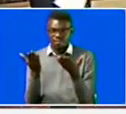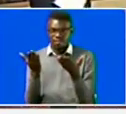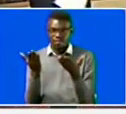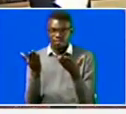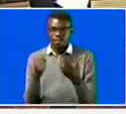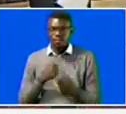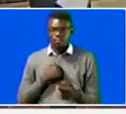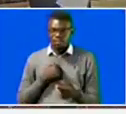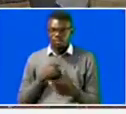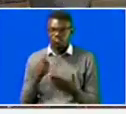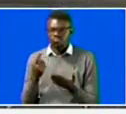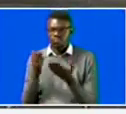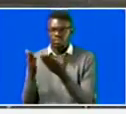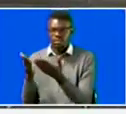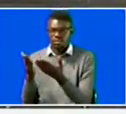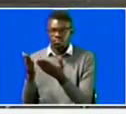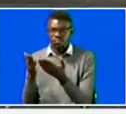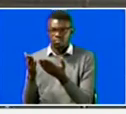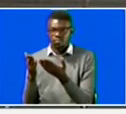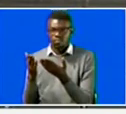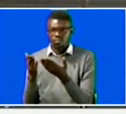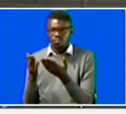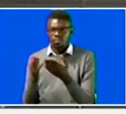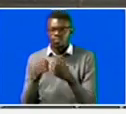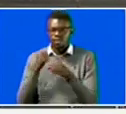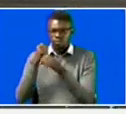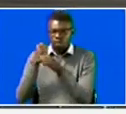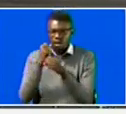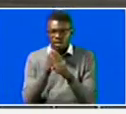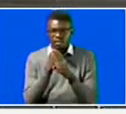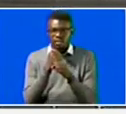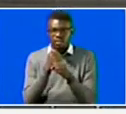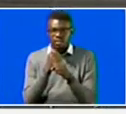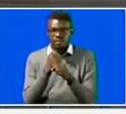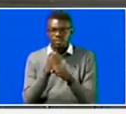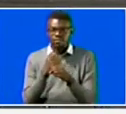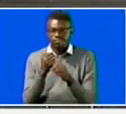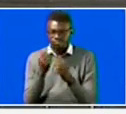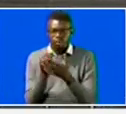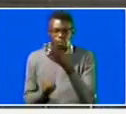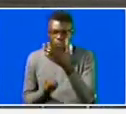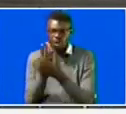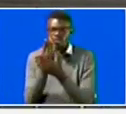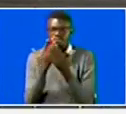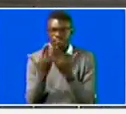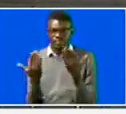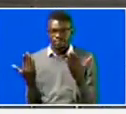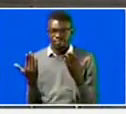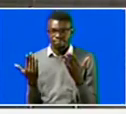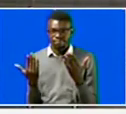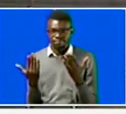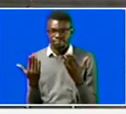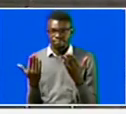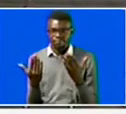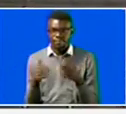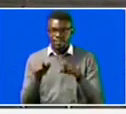Mimi nimekuwa hapa 1 year, but nimekuwa nafanya vitu musically, production. And as you can see, niko